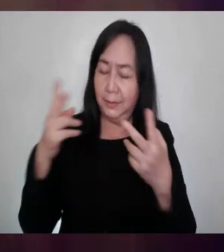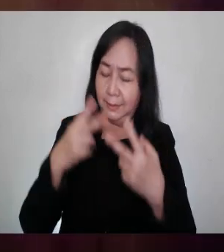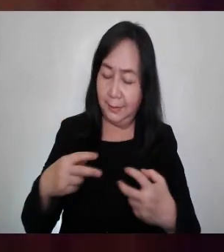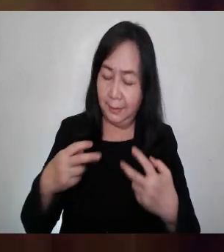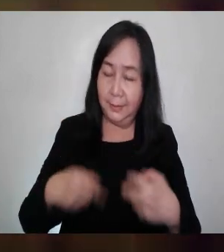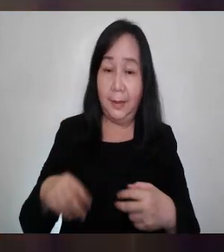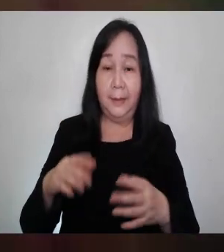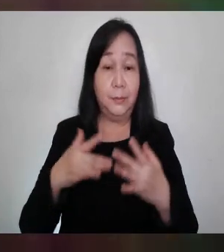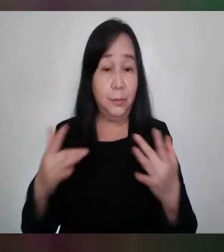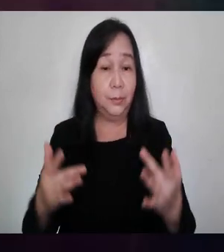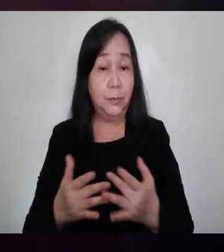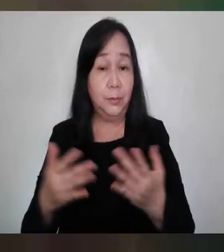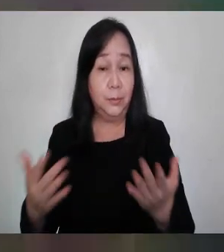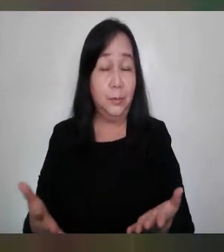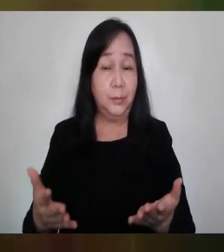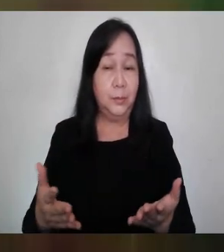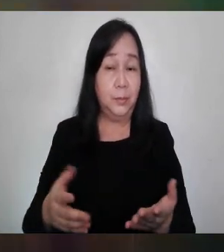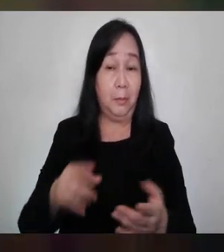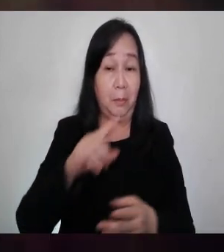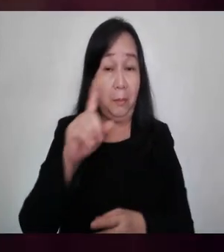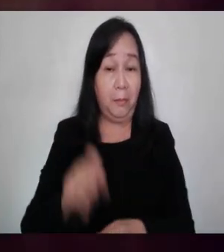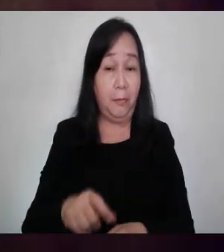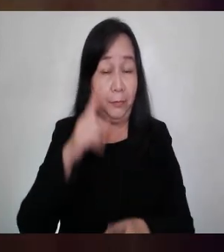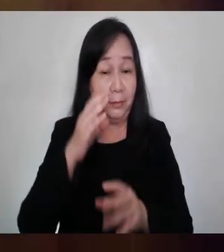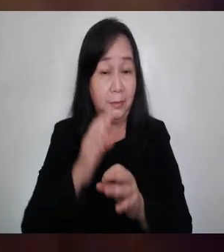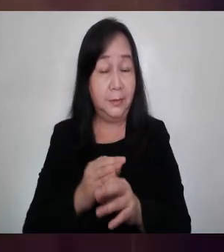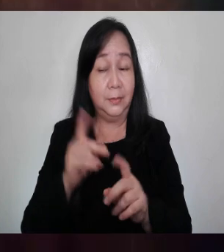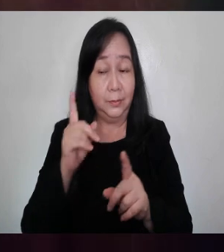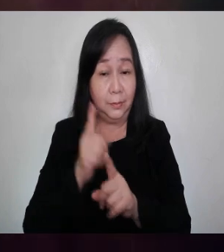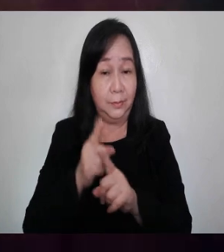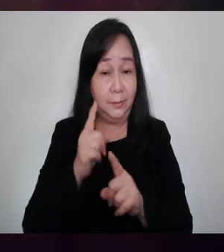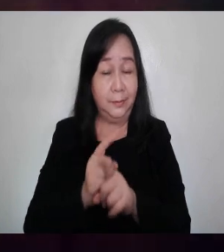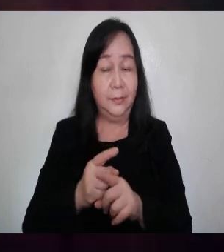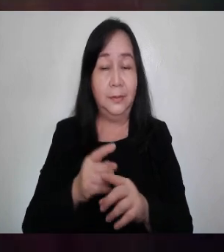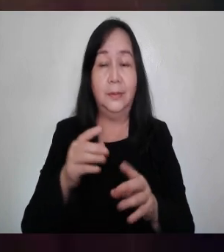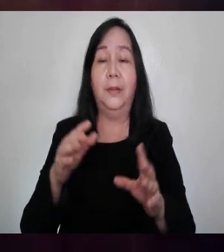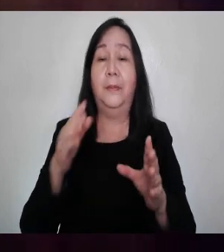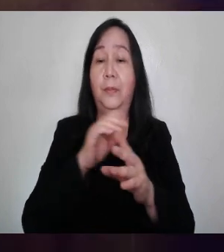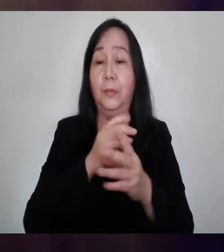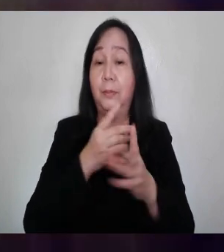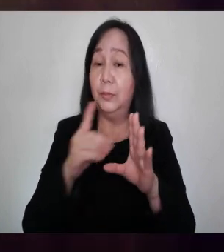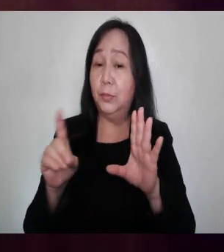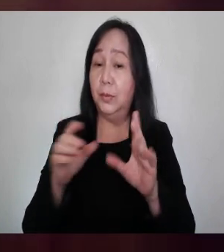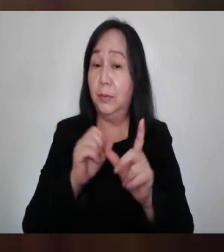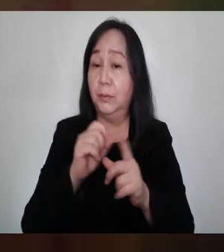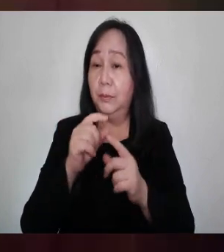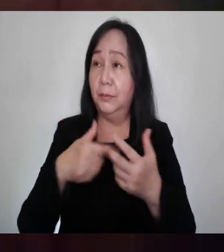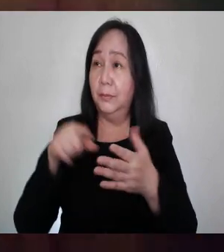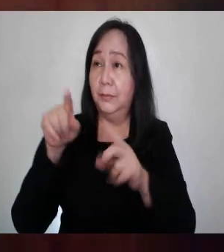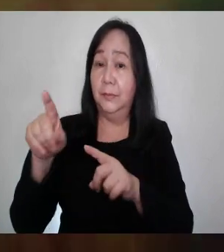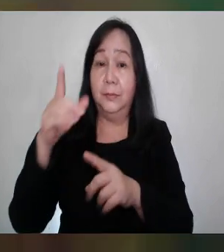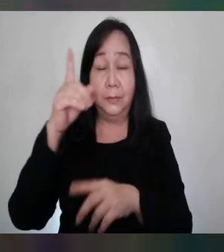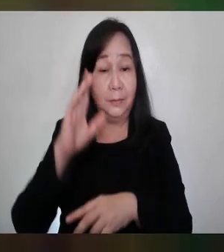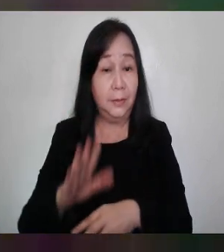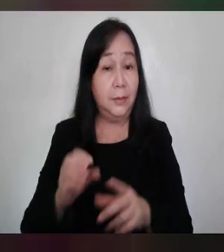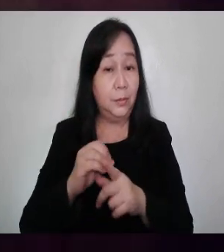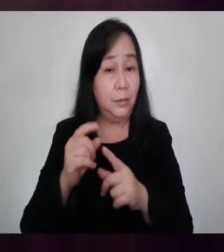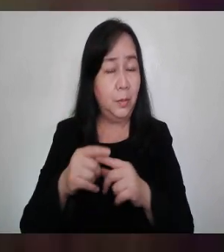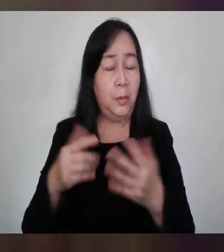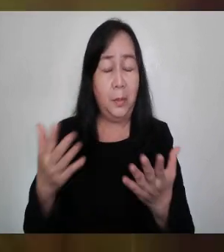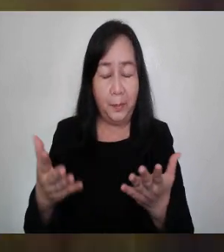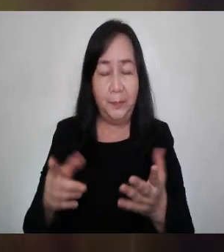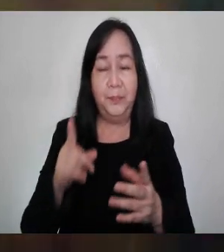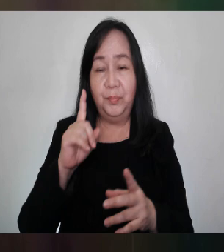natin ang ating puso. Ang ating pananampalataya ba ay isang tunay na pintuan patungo sa Diyos o isang lamang false